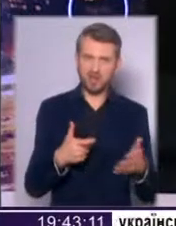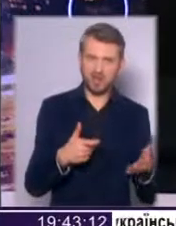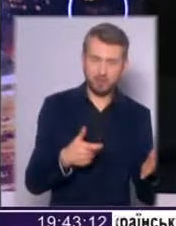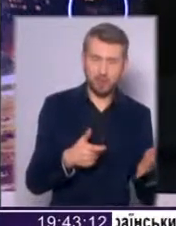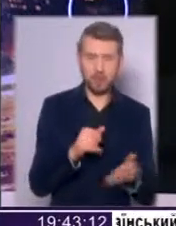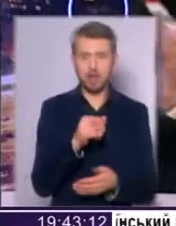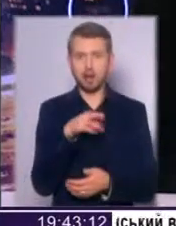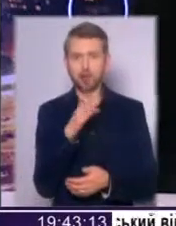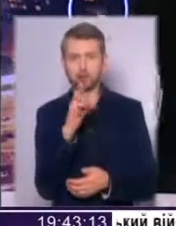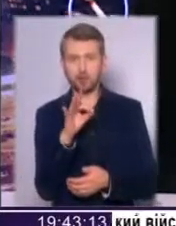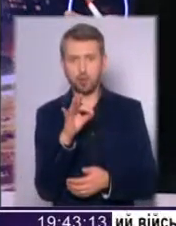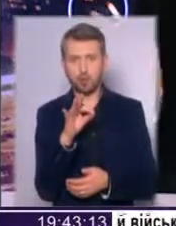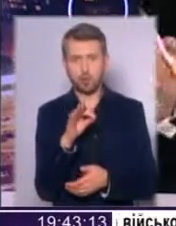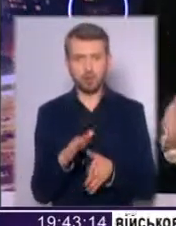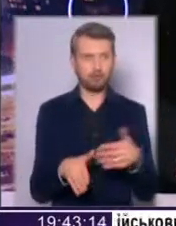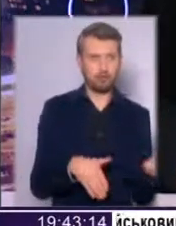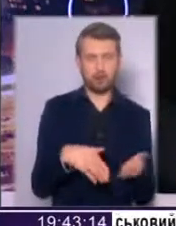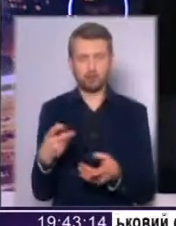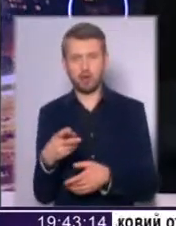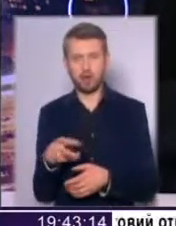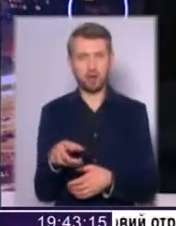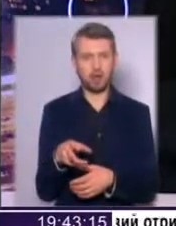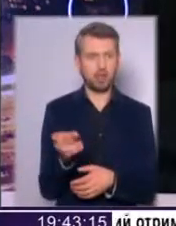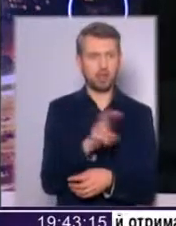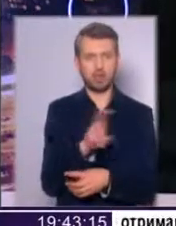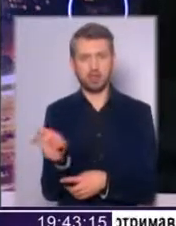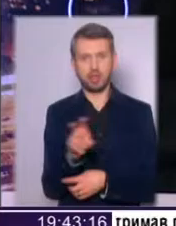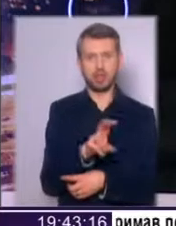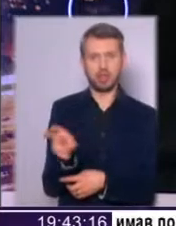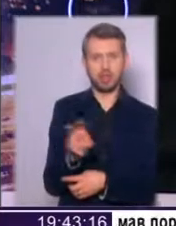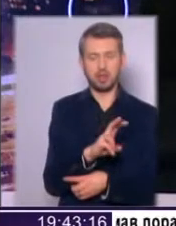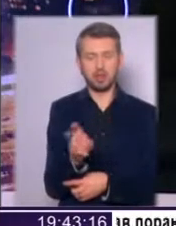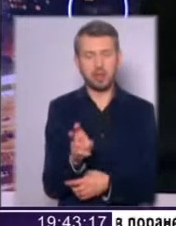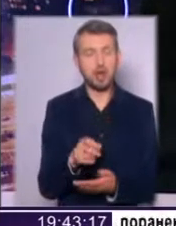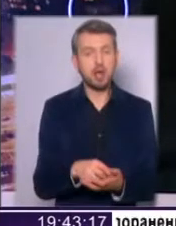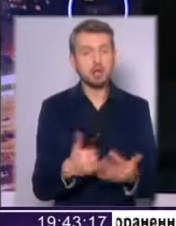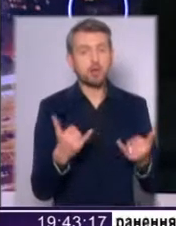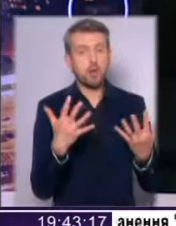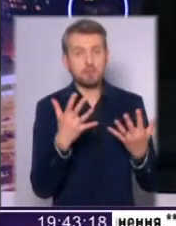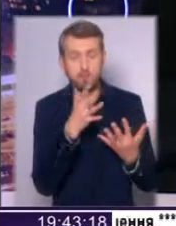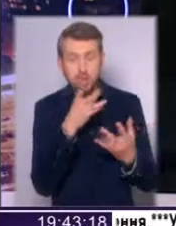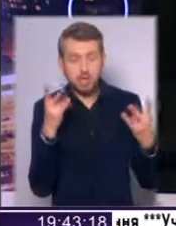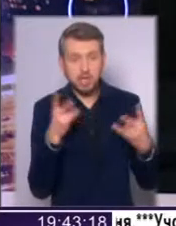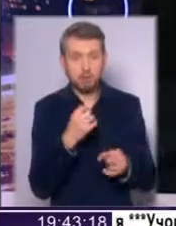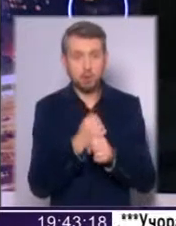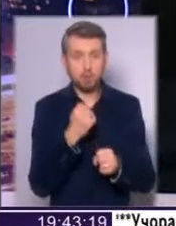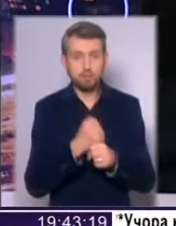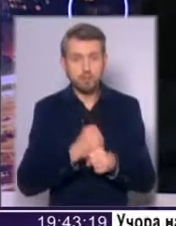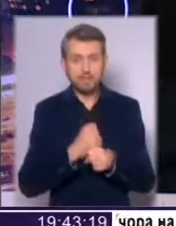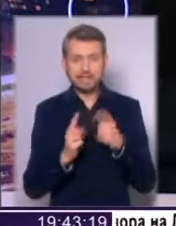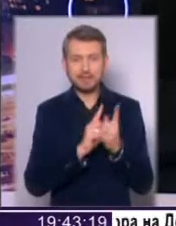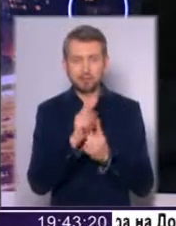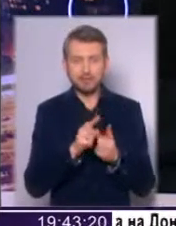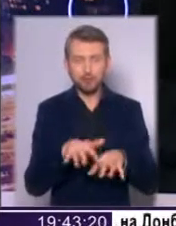і Ляшко, який тяжіє у всі сторони, я би сказав. І от через те, що на сьогоднішній момент необхідно робити структурні зміни